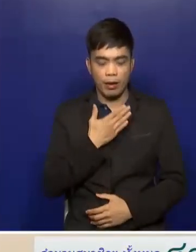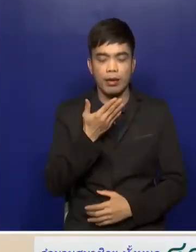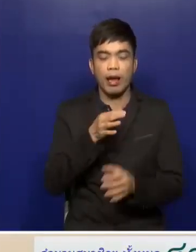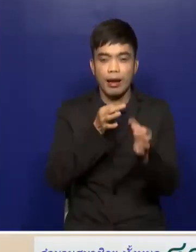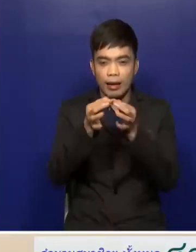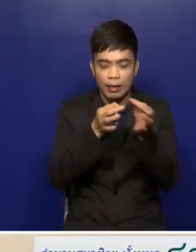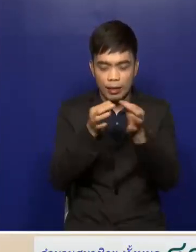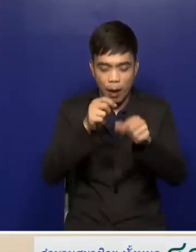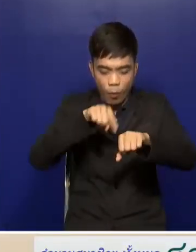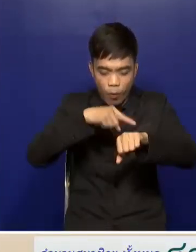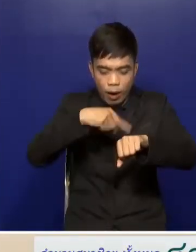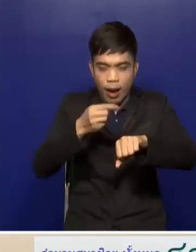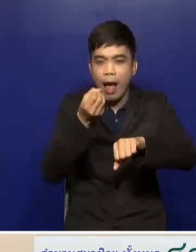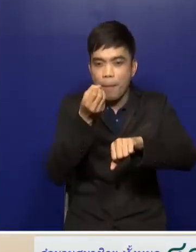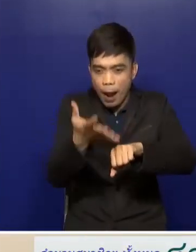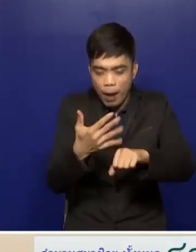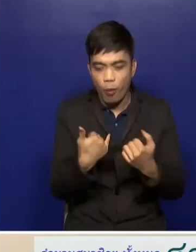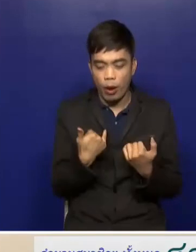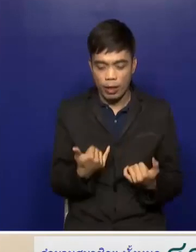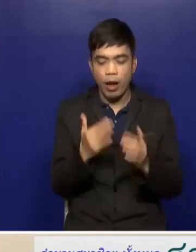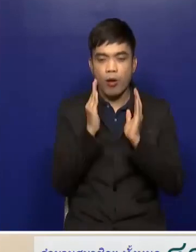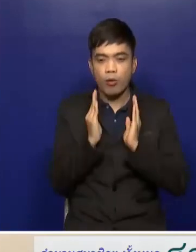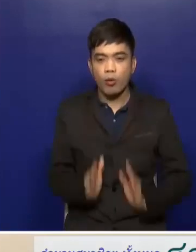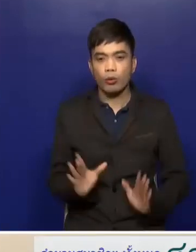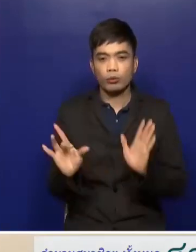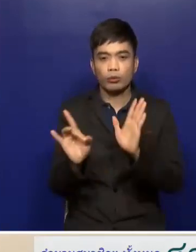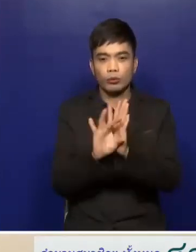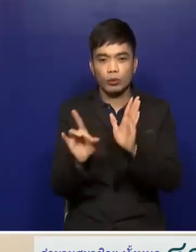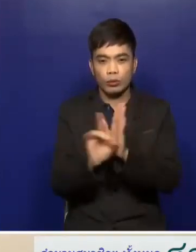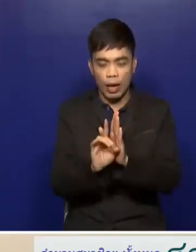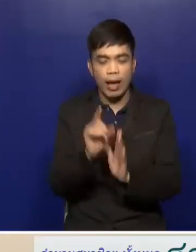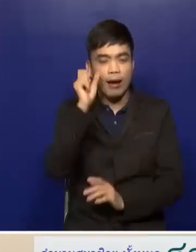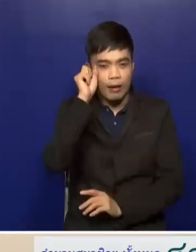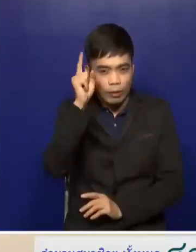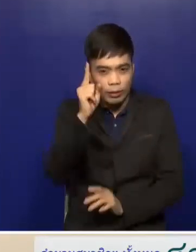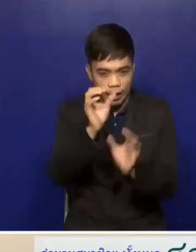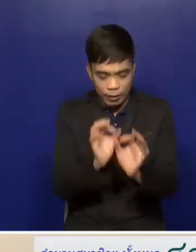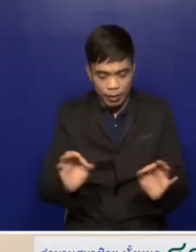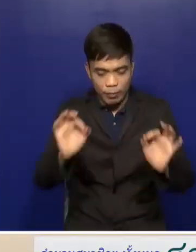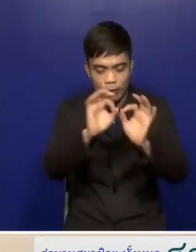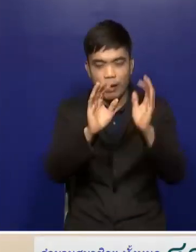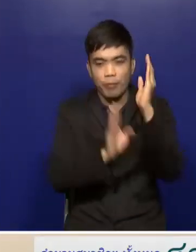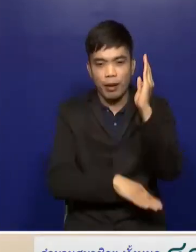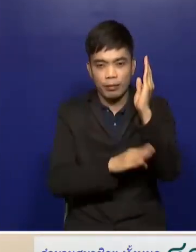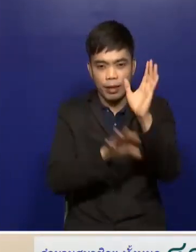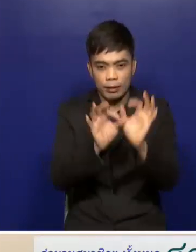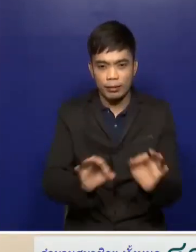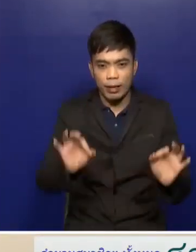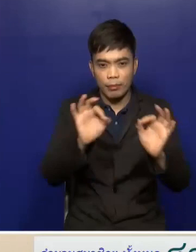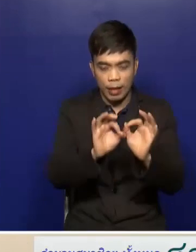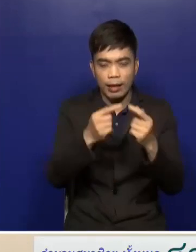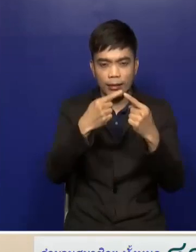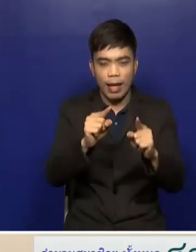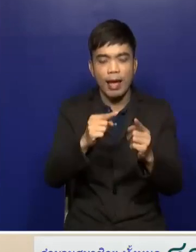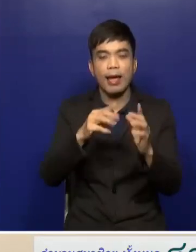ครับซษ์สอเกือบทุกท่านในวัี้ seuleทเข้ใจวาเรื่นภคใต้เป็น Henry longerแต่เรื่องน้ำของทั้งประเท